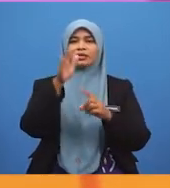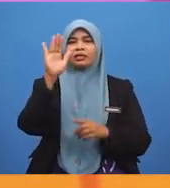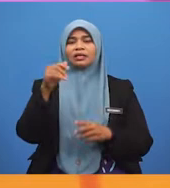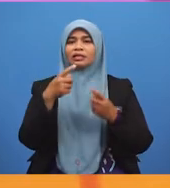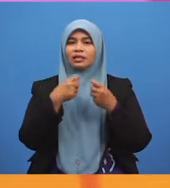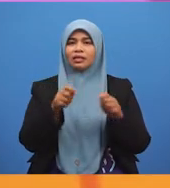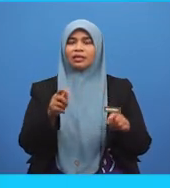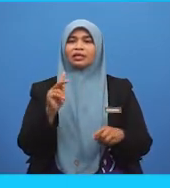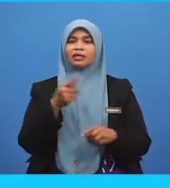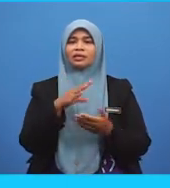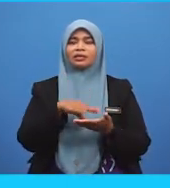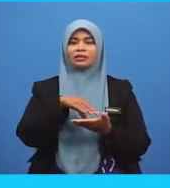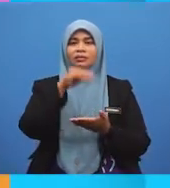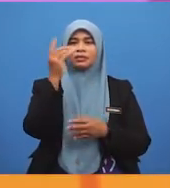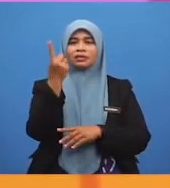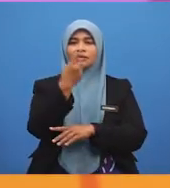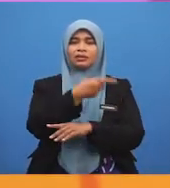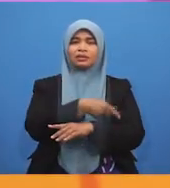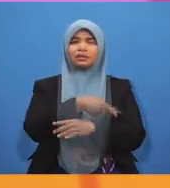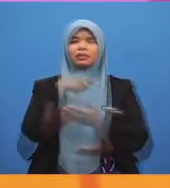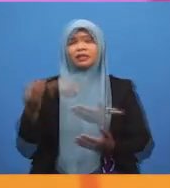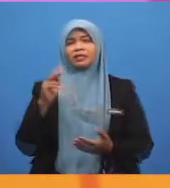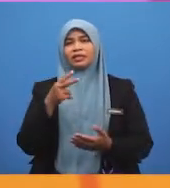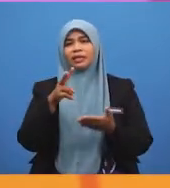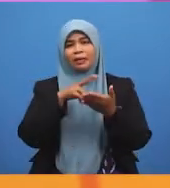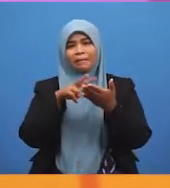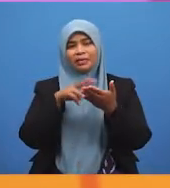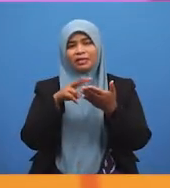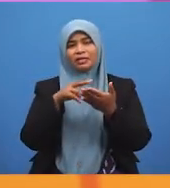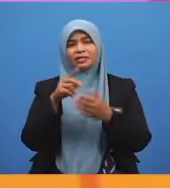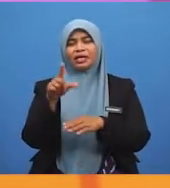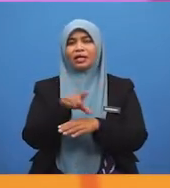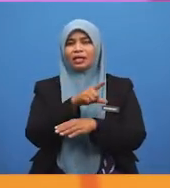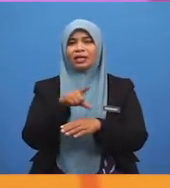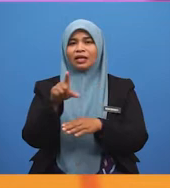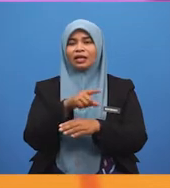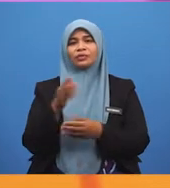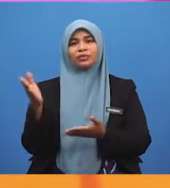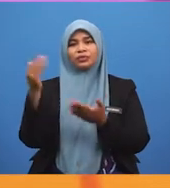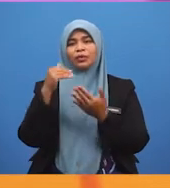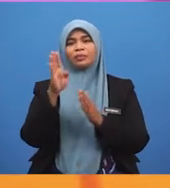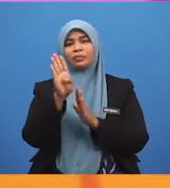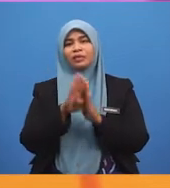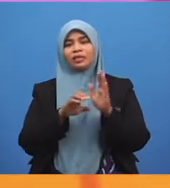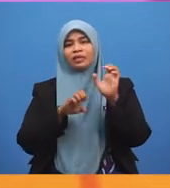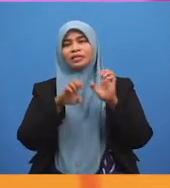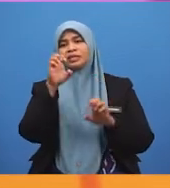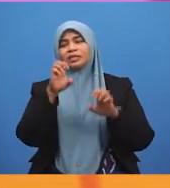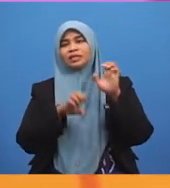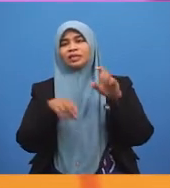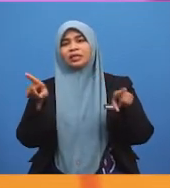pelajari pada hari ini. Mari kita baca lirik lagu Jom Bersenam